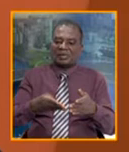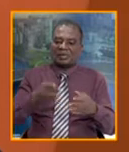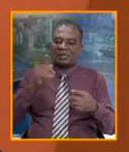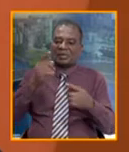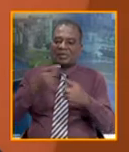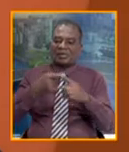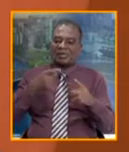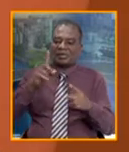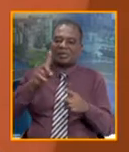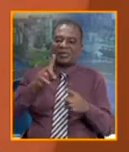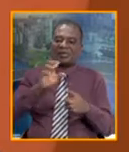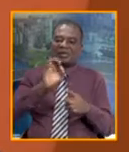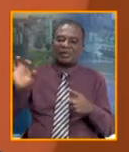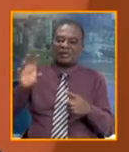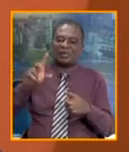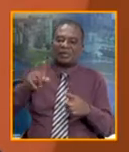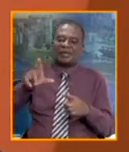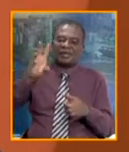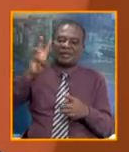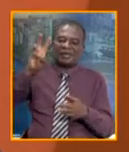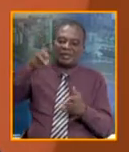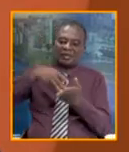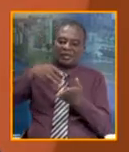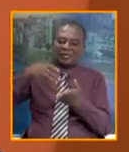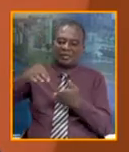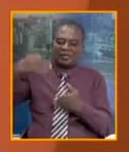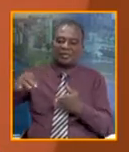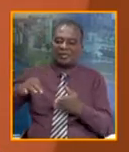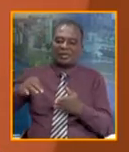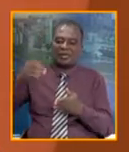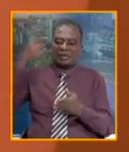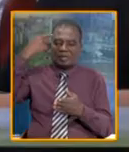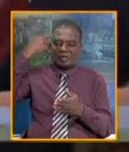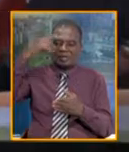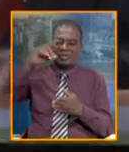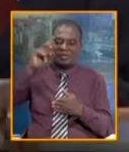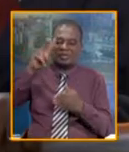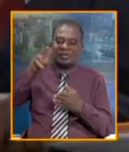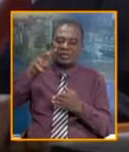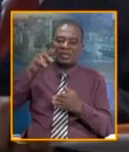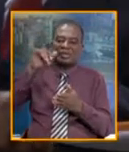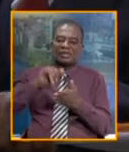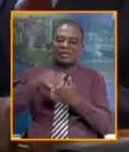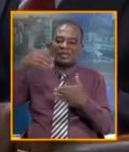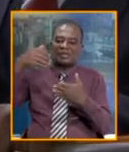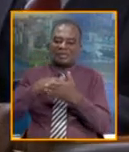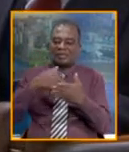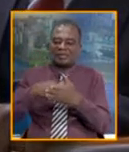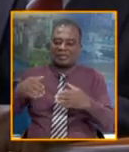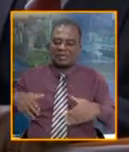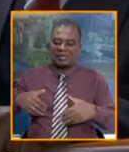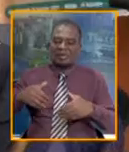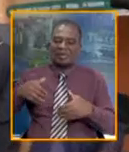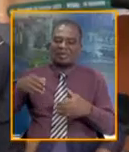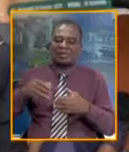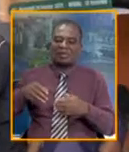926 milliards en 2019 à 1 milliards de francs CFA à fin 2020. Ces 7 nouveaux guichets portent à 12 au